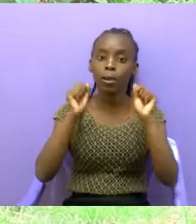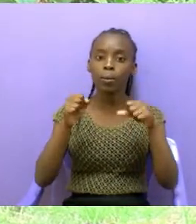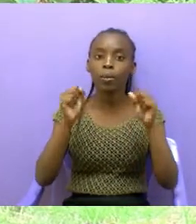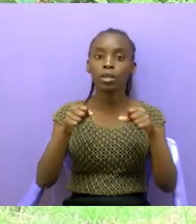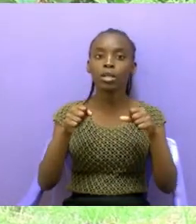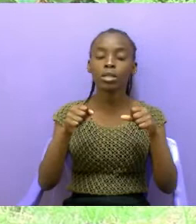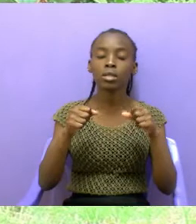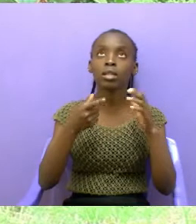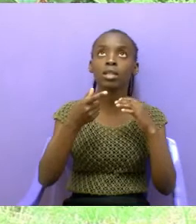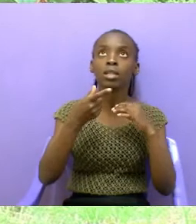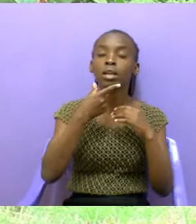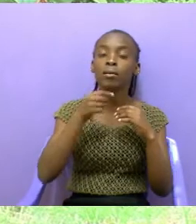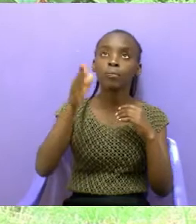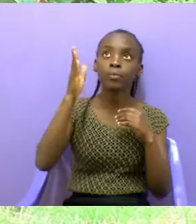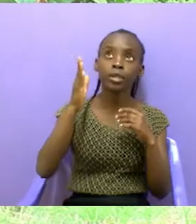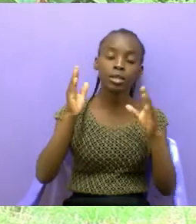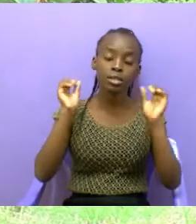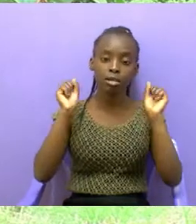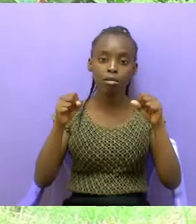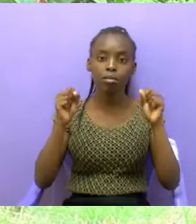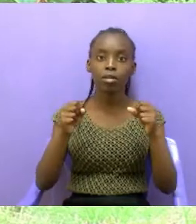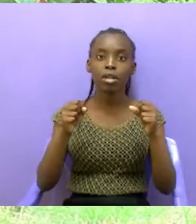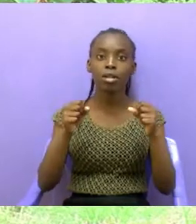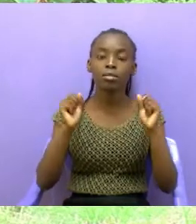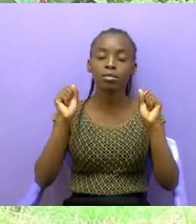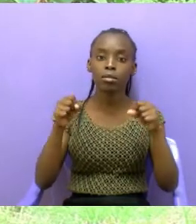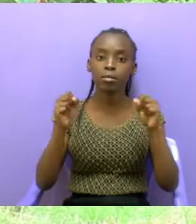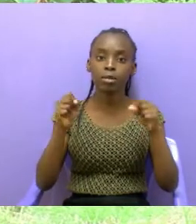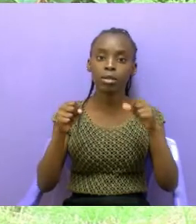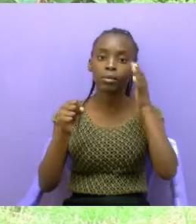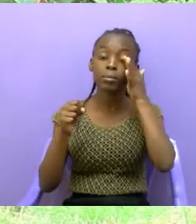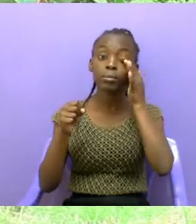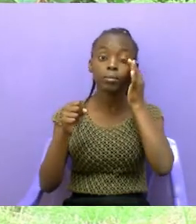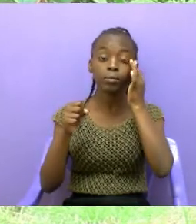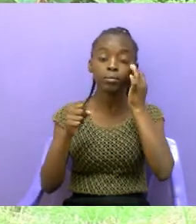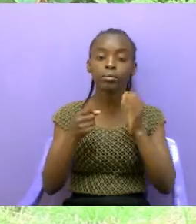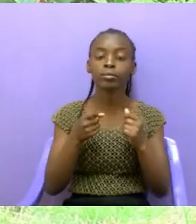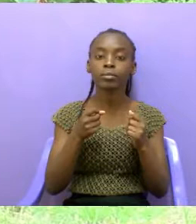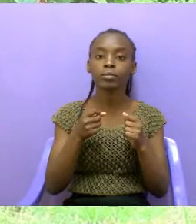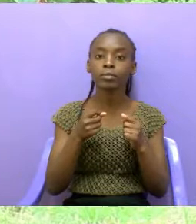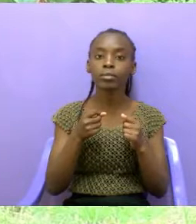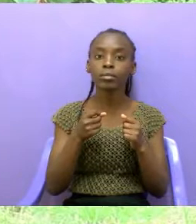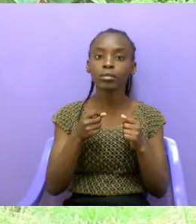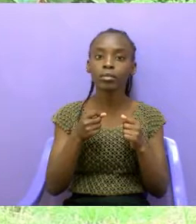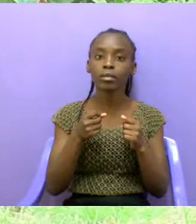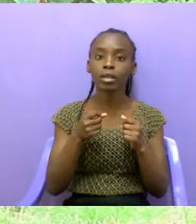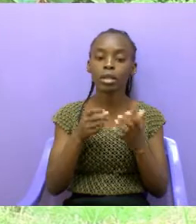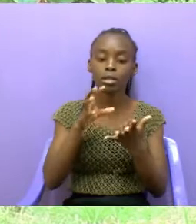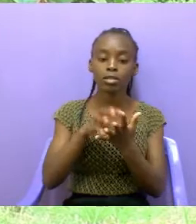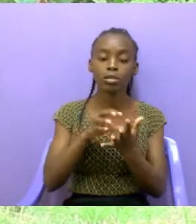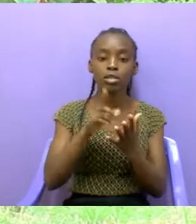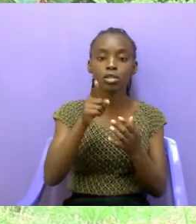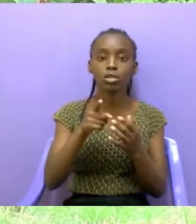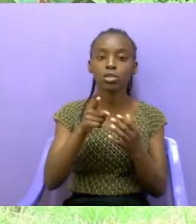He's able. Anaweza mfalme wa falme. Kwa hivyo mtu wa Mungu najua mambo unayapitia. Wengine ni mambo machungu